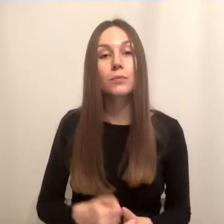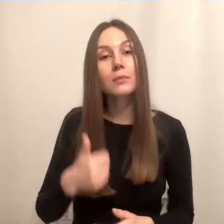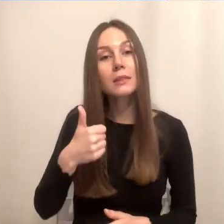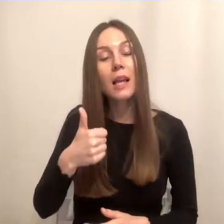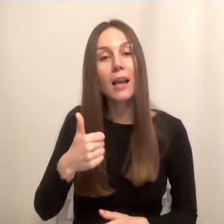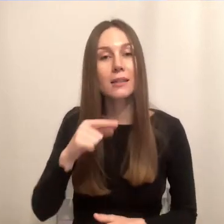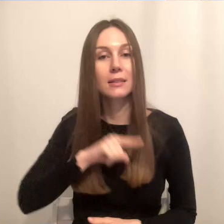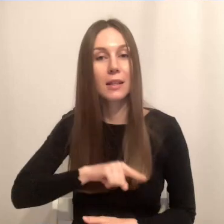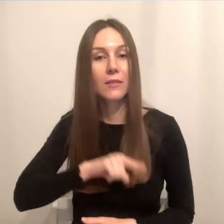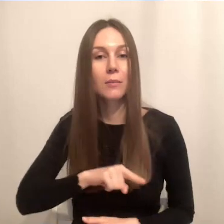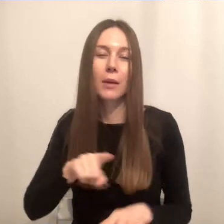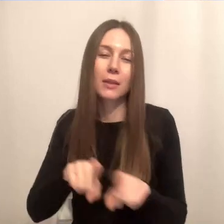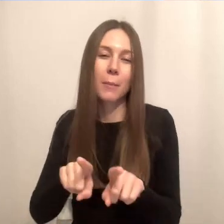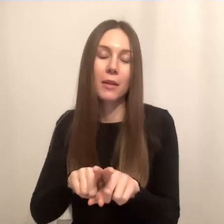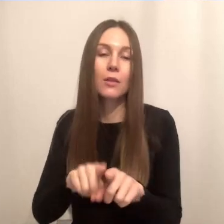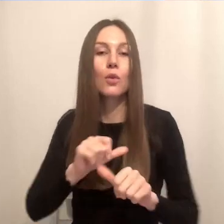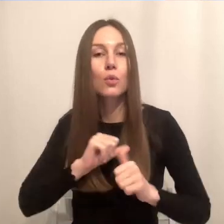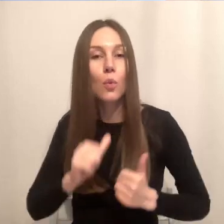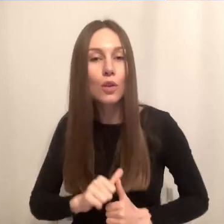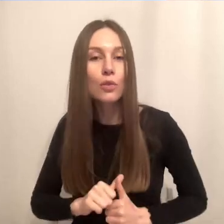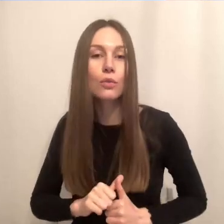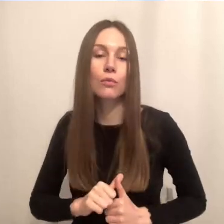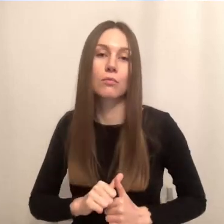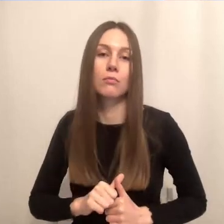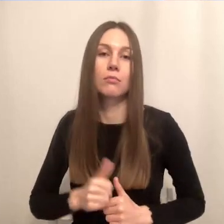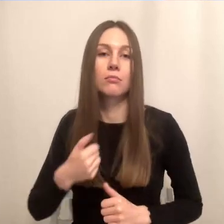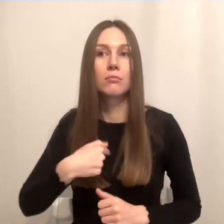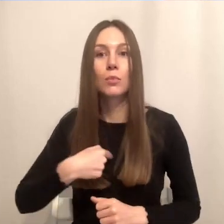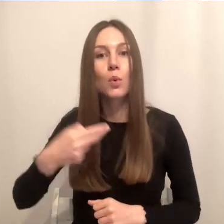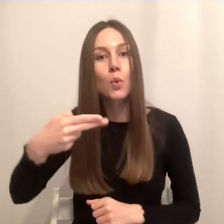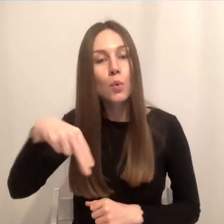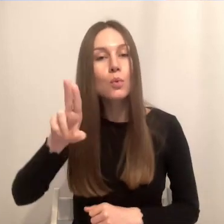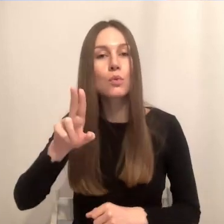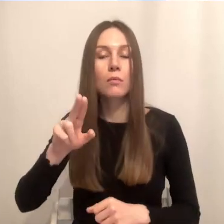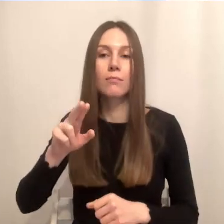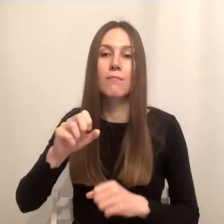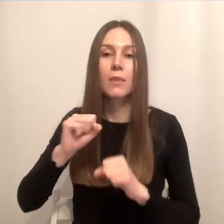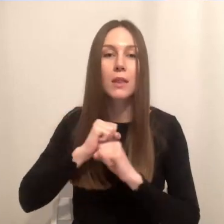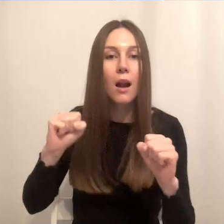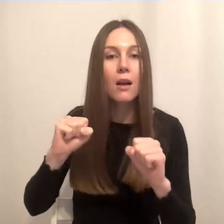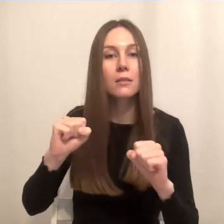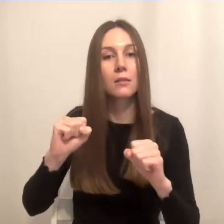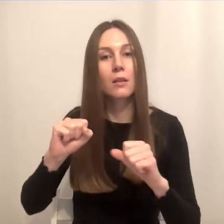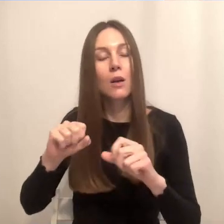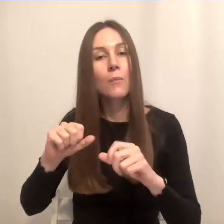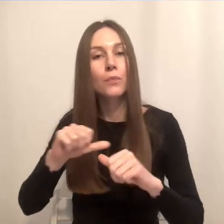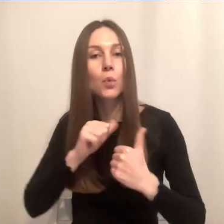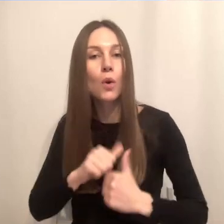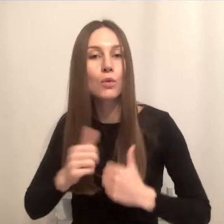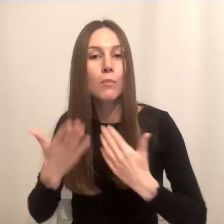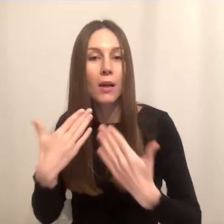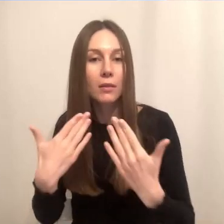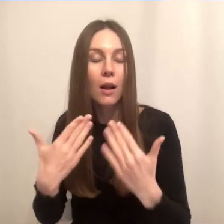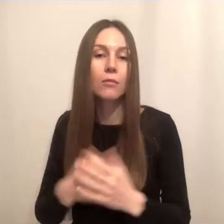tai labai panašios, tai būtų nuoširdumas, esu už drąsų, nuoširdų bendravimą, už tai, kad tu nuoširdžiai